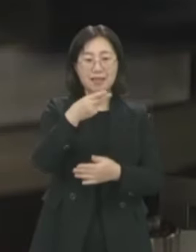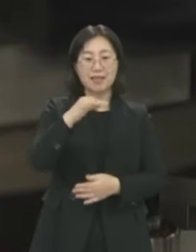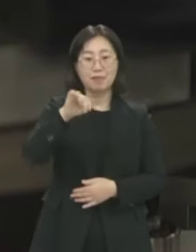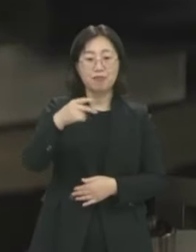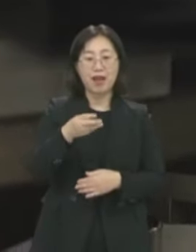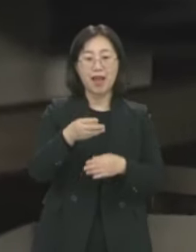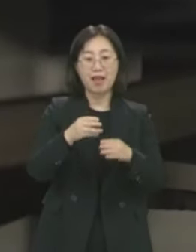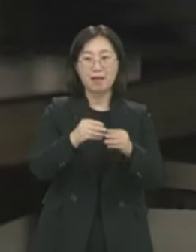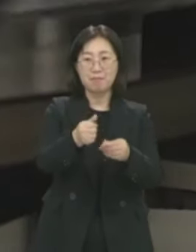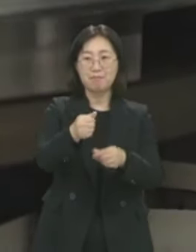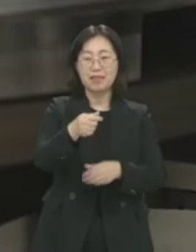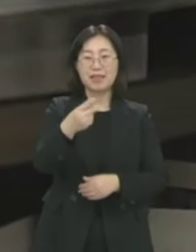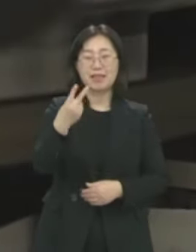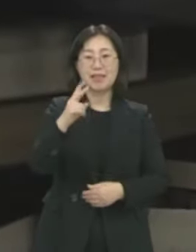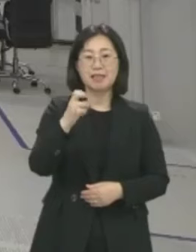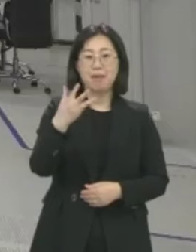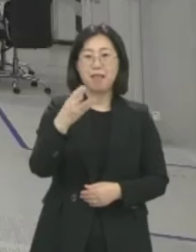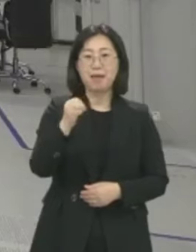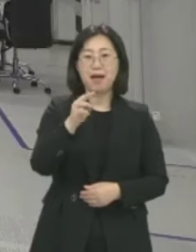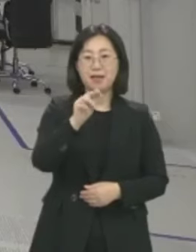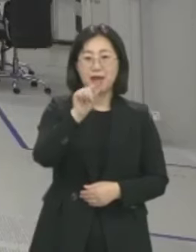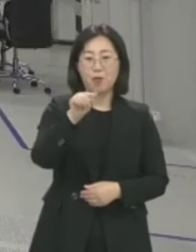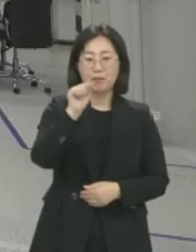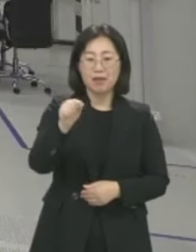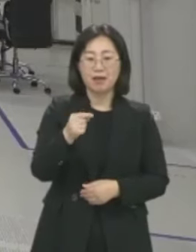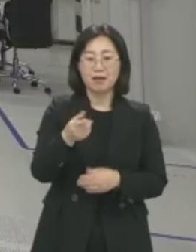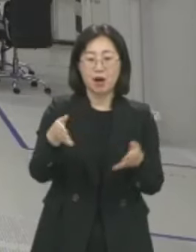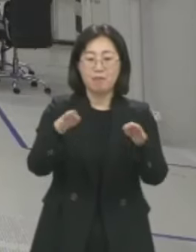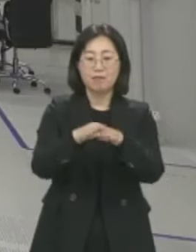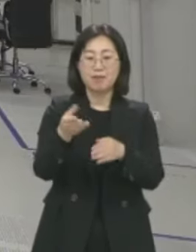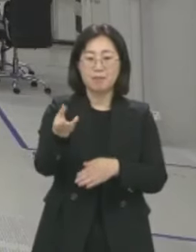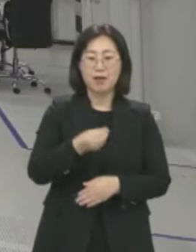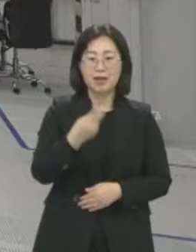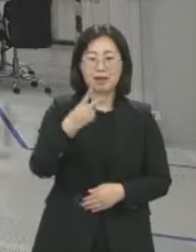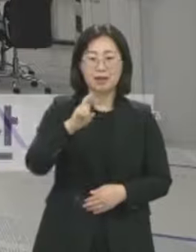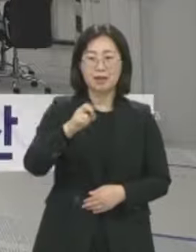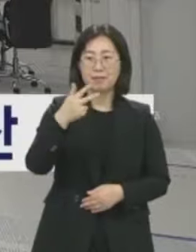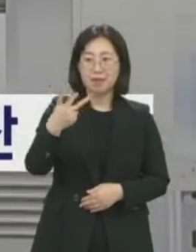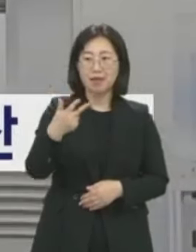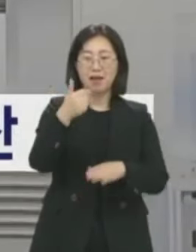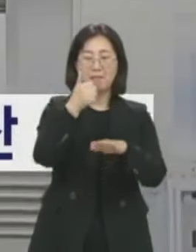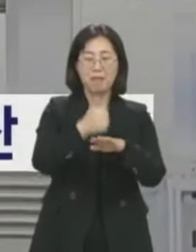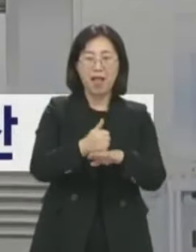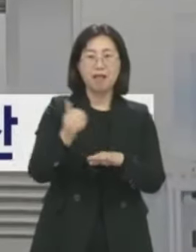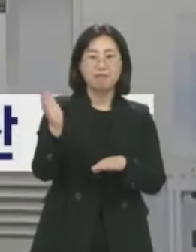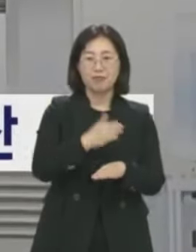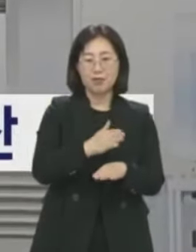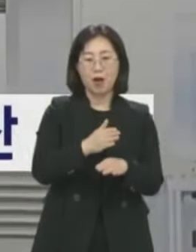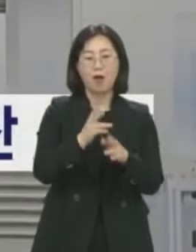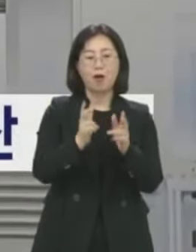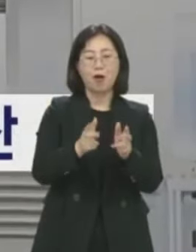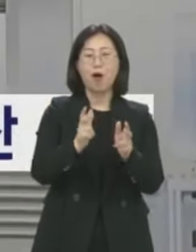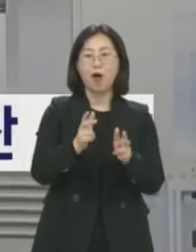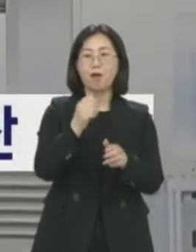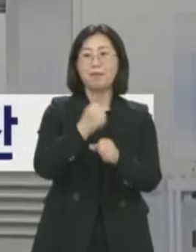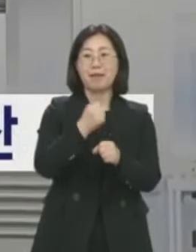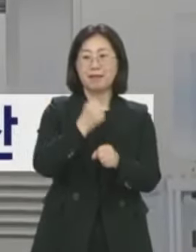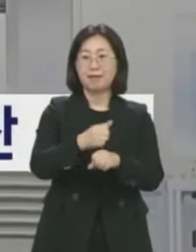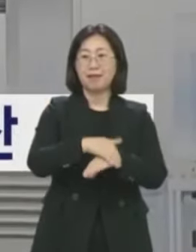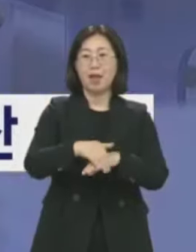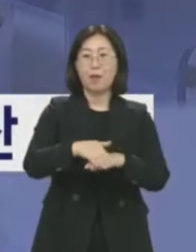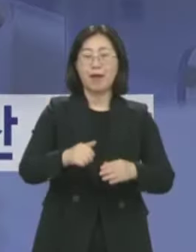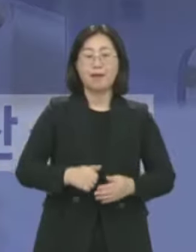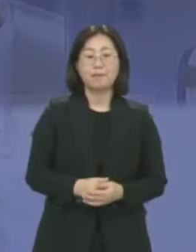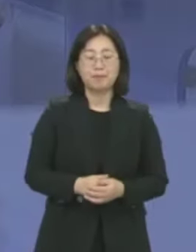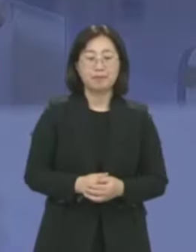28만 제곱미터 부지에 있는 건물을 임대해 오는 2027년 말부터 HBM을 생산한다는 계획입니다.